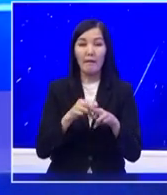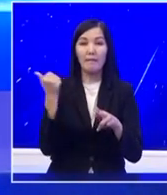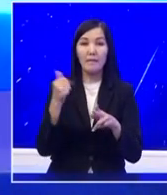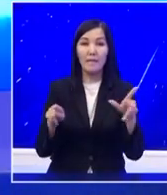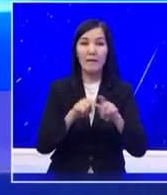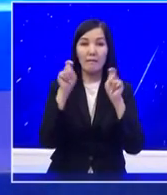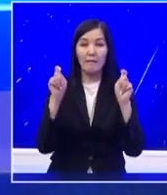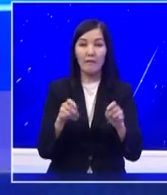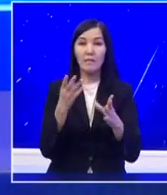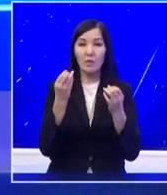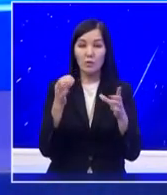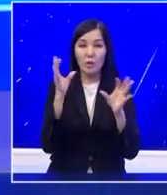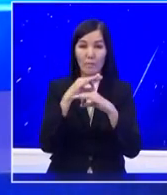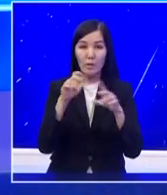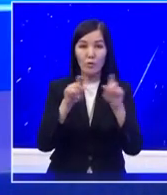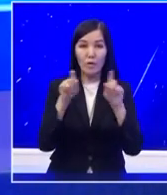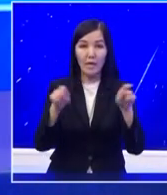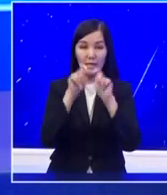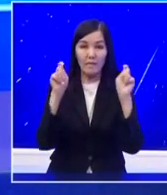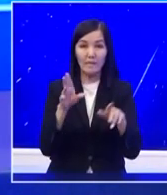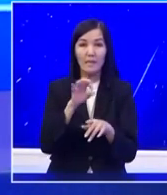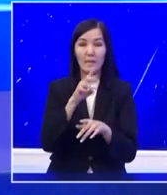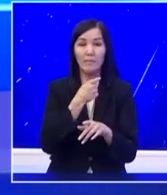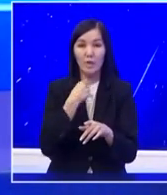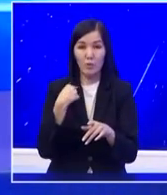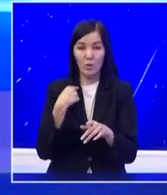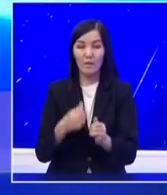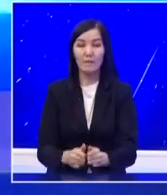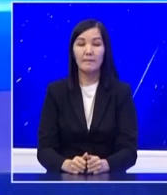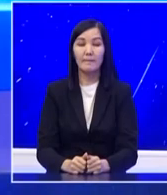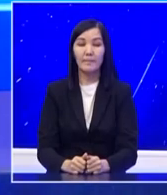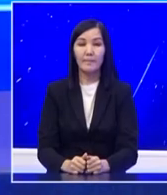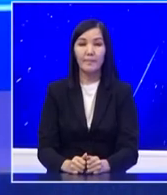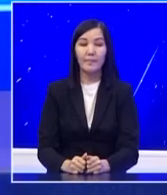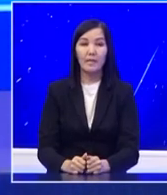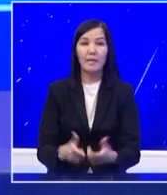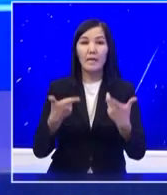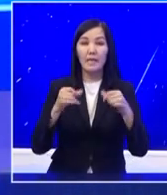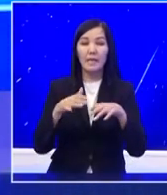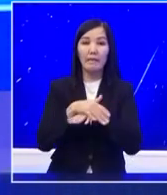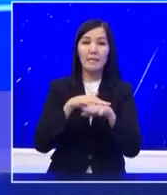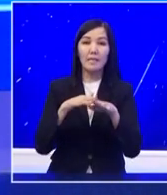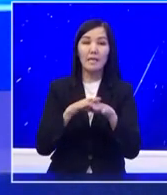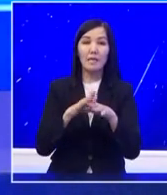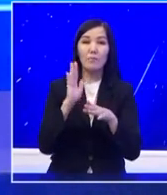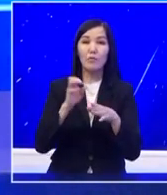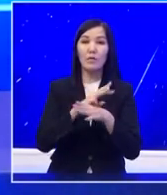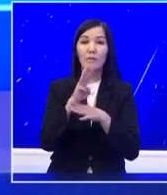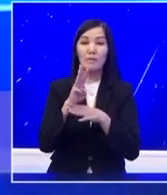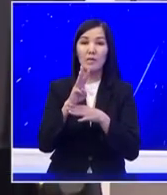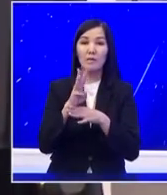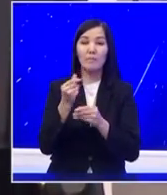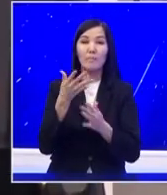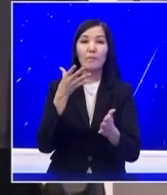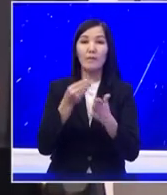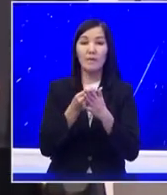открывается еще одна лаборатория «Олимп» в городе Талдыкурган, где население области будет обслуживаться на платной основе